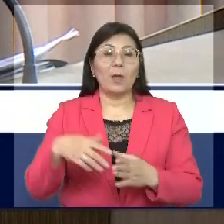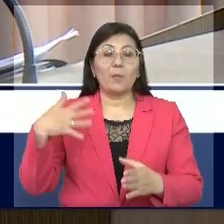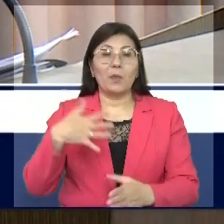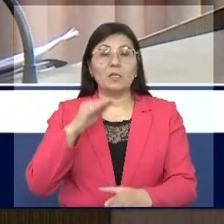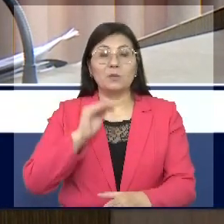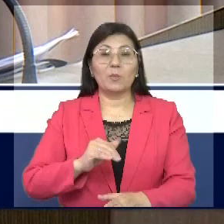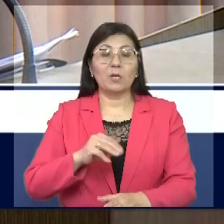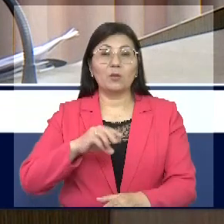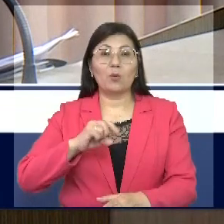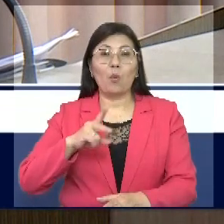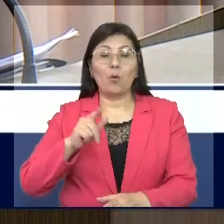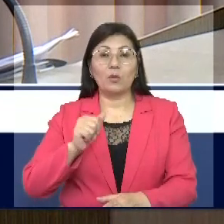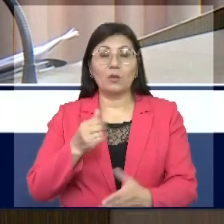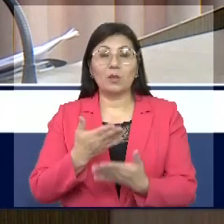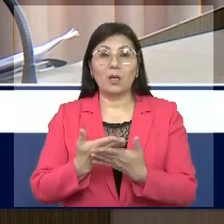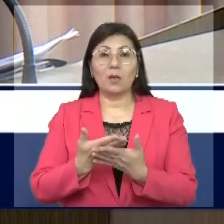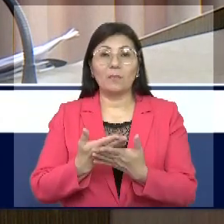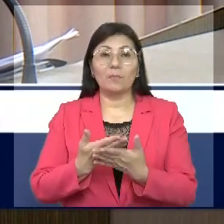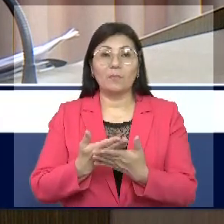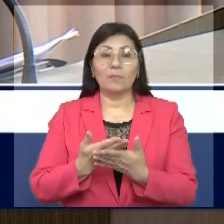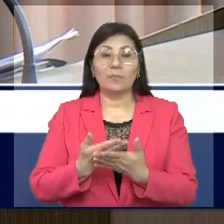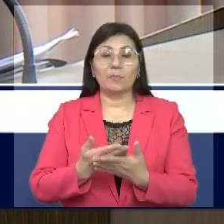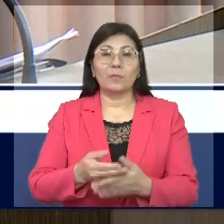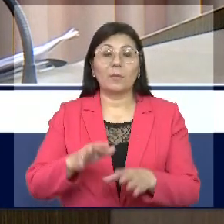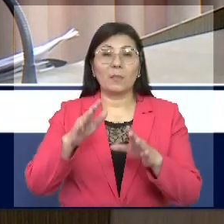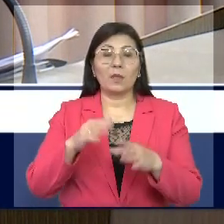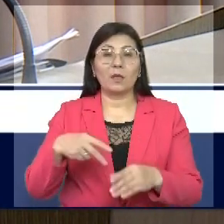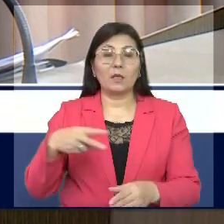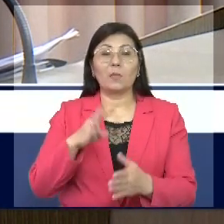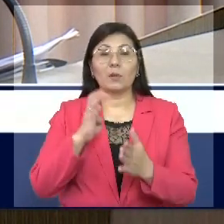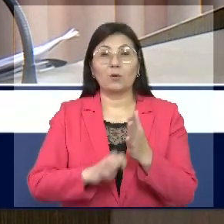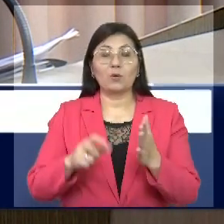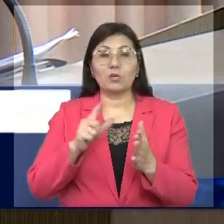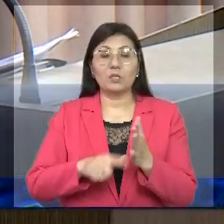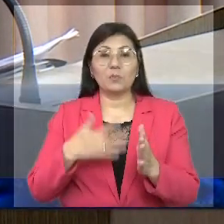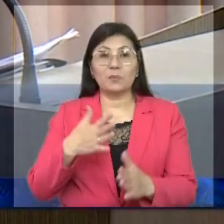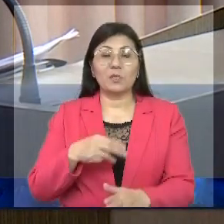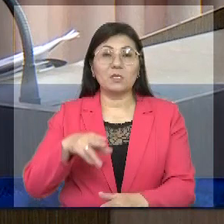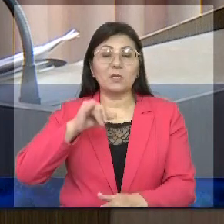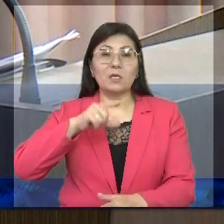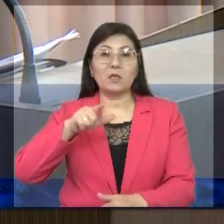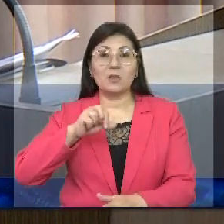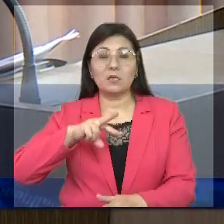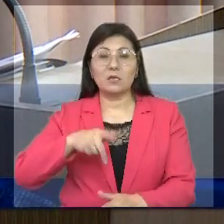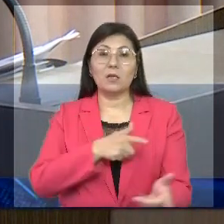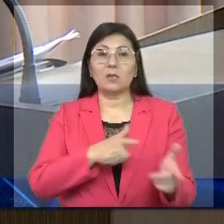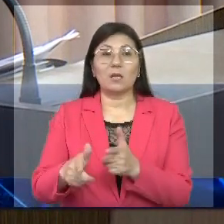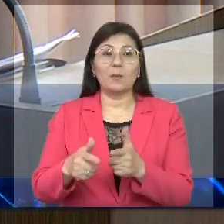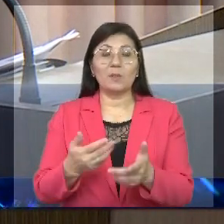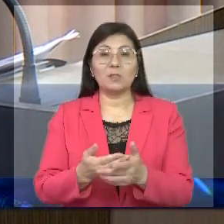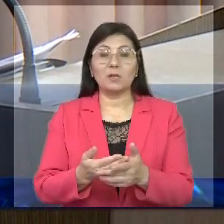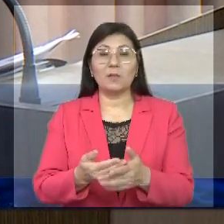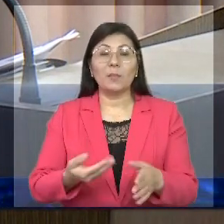5672 тонна көктайғаққа қарсы әрнеті материалдар, 2975 тесіл отын қоры дайындалады. Қыс мезгілінде